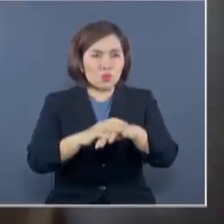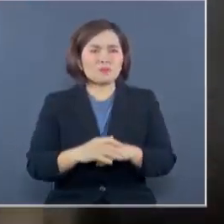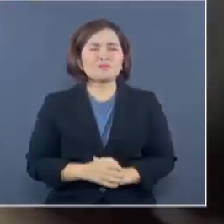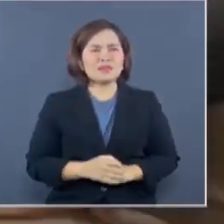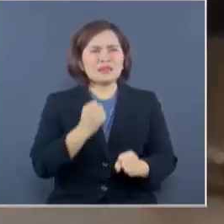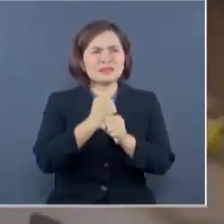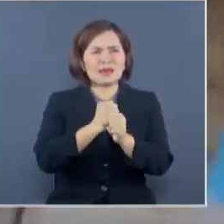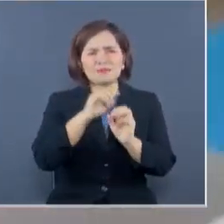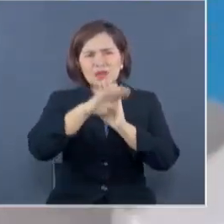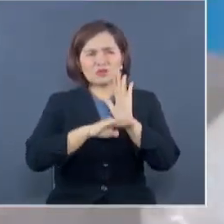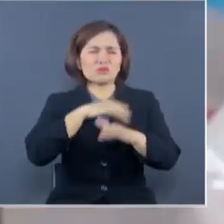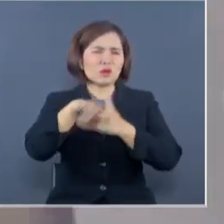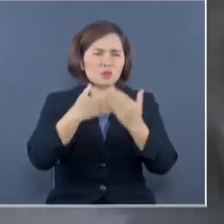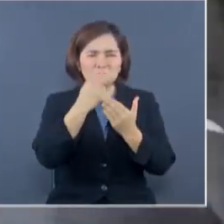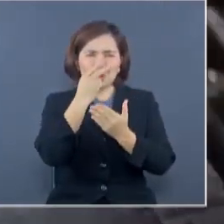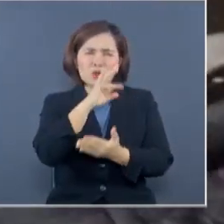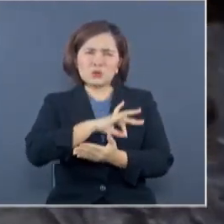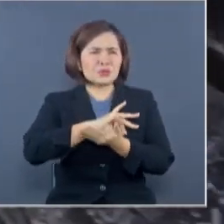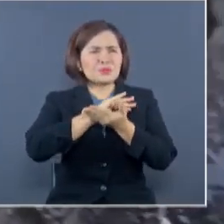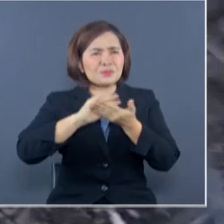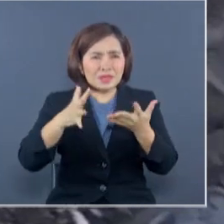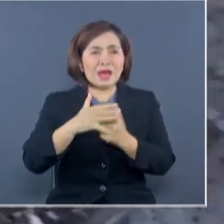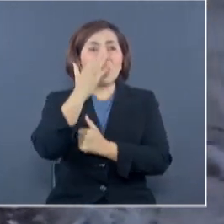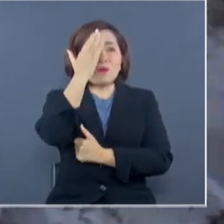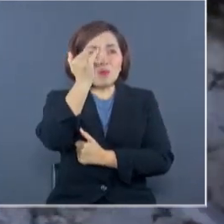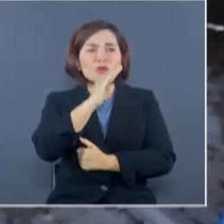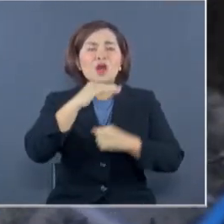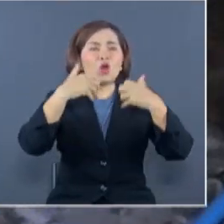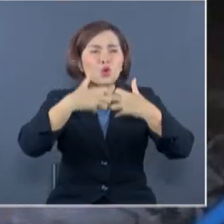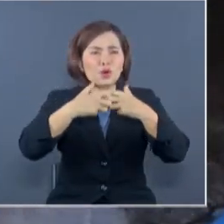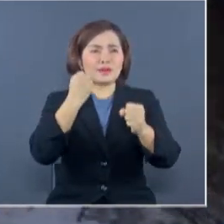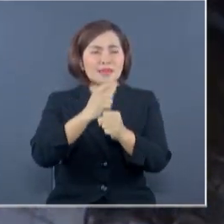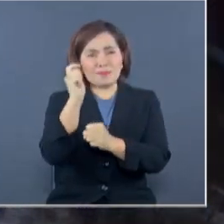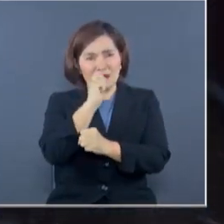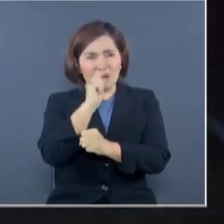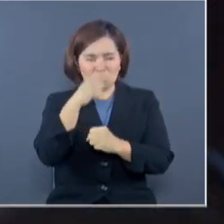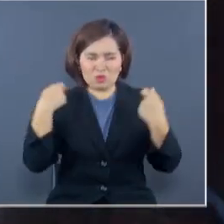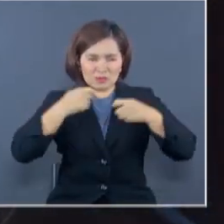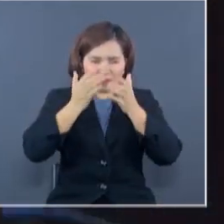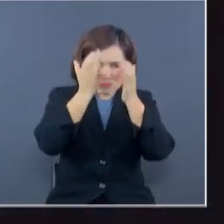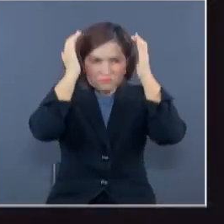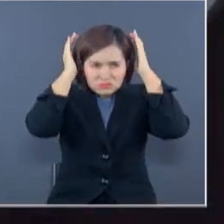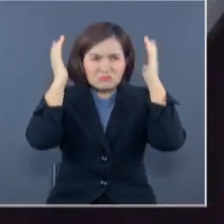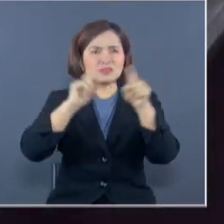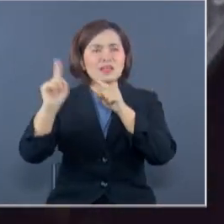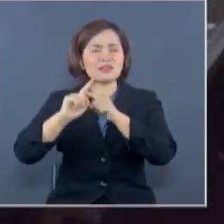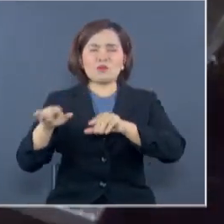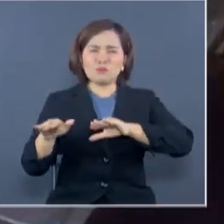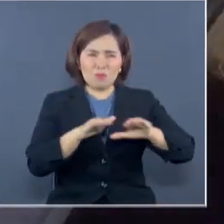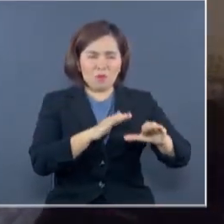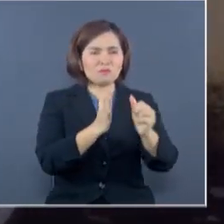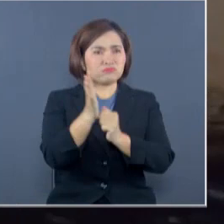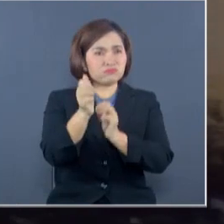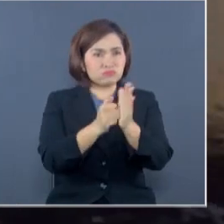ลิตมันไม่ถูกสุขลักษณะเพราะคืออ่ะปกติโรงงานผลิตเนี่ยคนงานเนี่ยจะต้องแต่งตัวมิดชิดสวมหมวกคลุมศีรษะแล้วก็